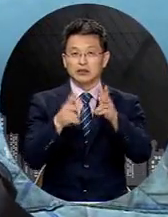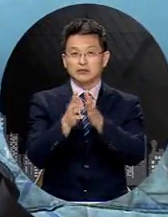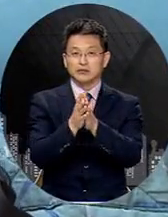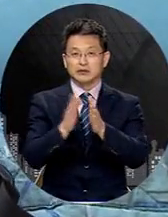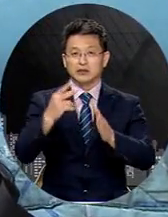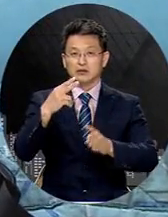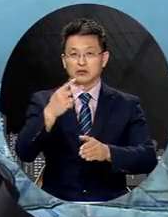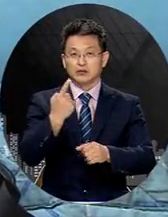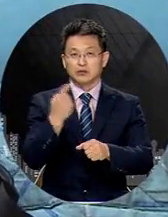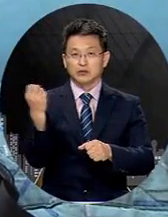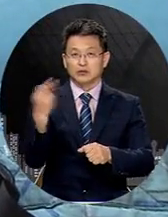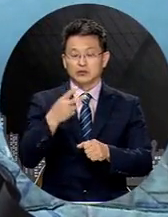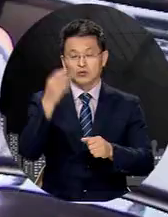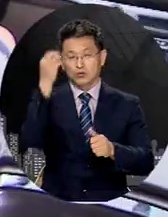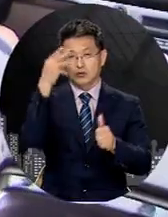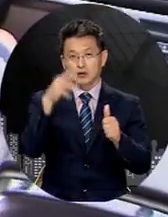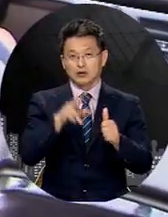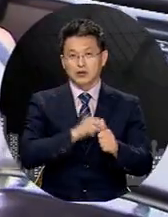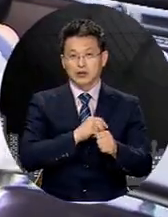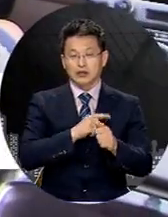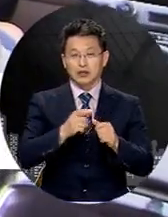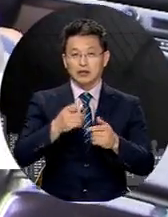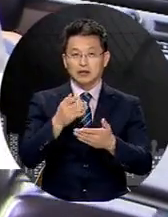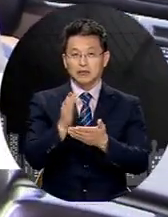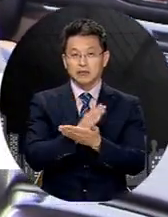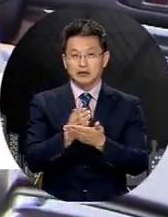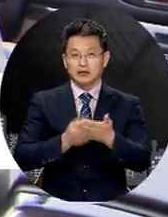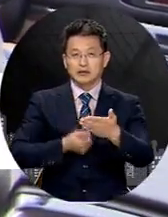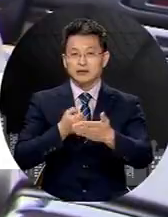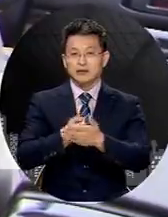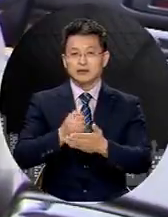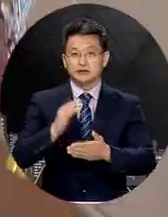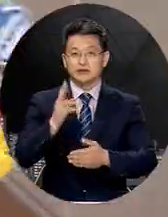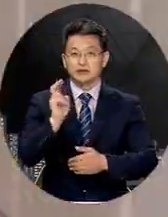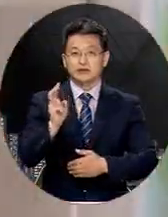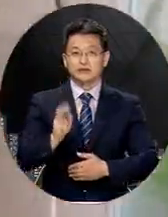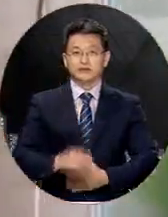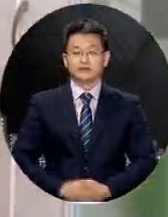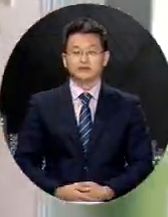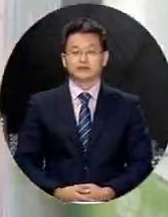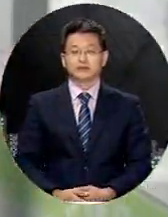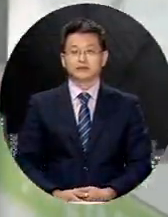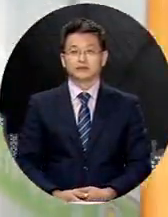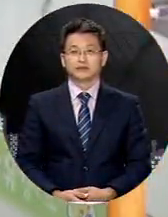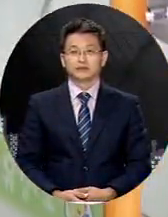여부 또한 또다시 고성군 의회의 판단에 맡겨졌습니다. MBC 뉴스 서윤식입니다.